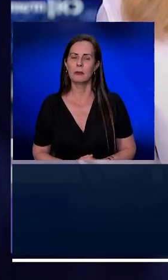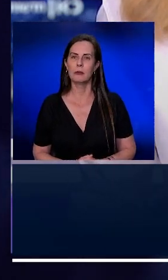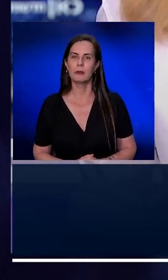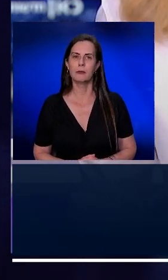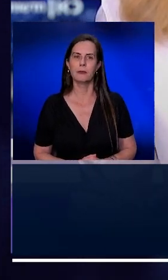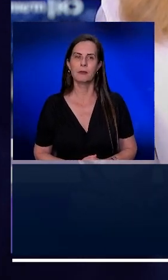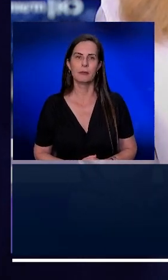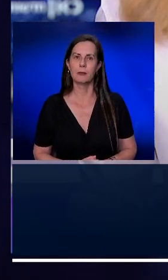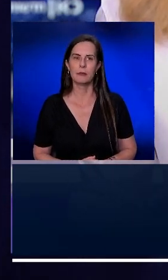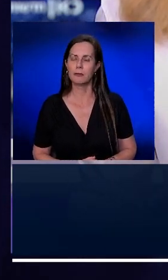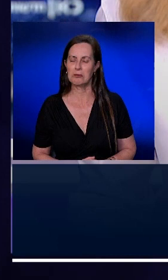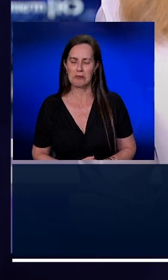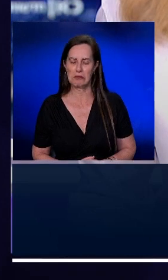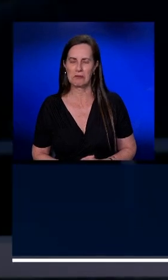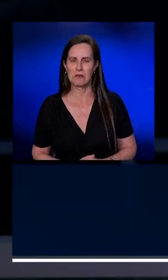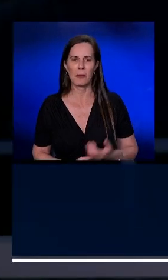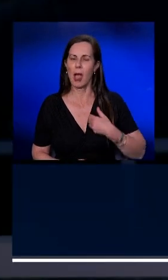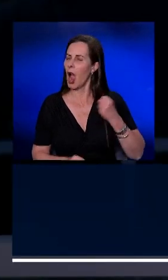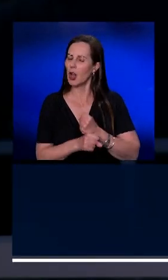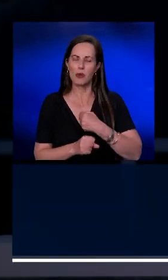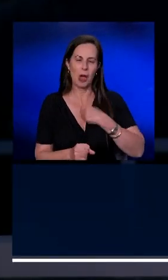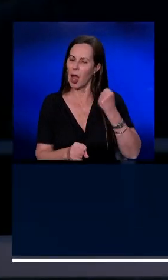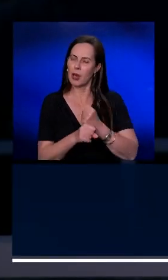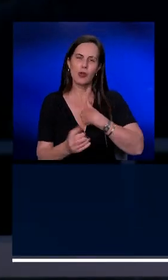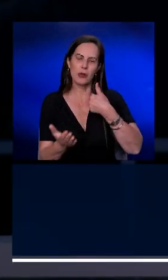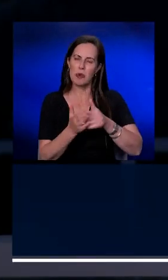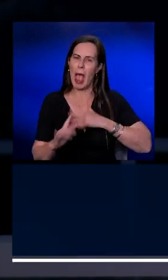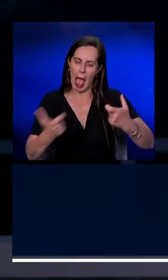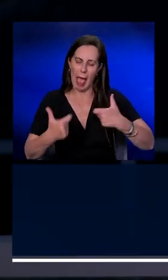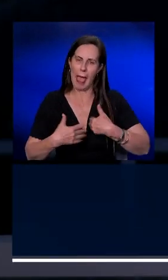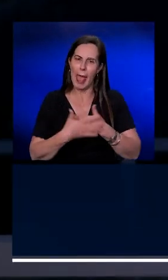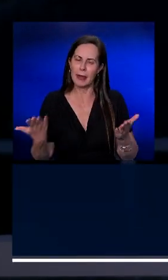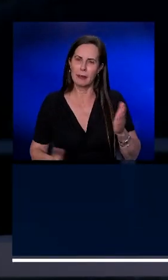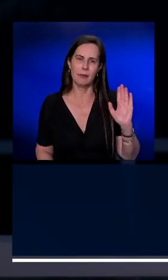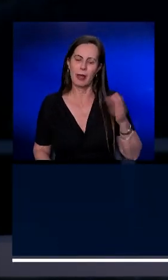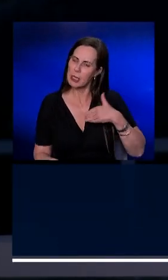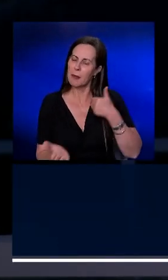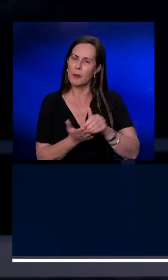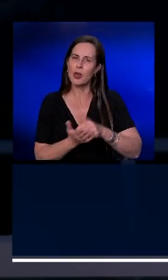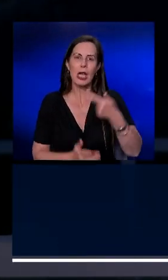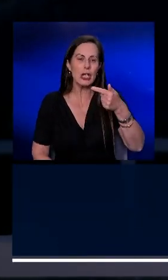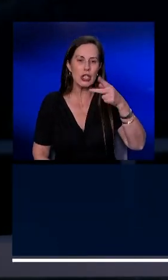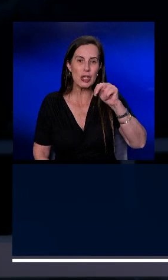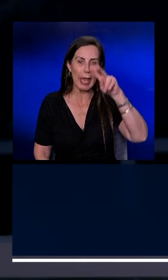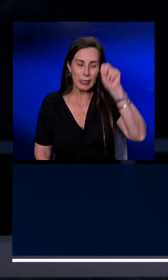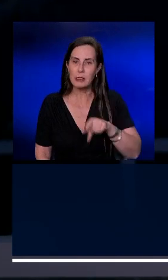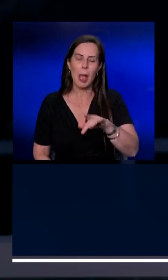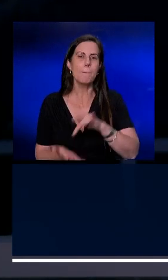שום דבר לא מגביל אותי בפעילות שלי בצפון השומרון ובג'נין. ג'נין עצמה היא